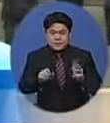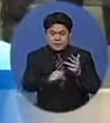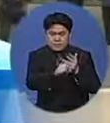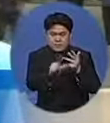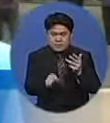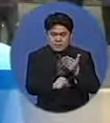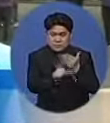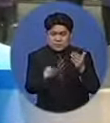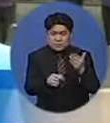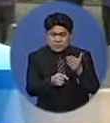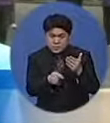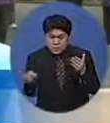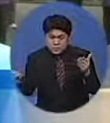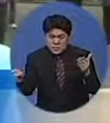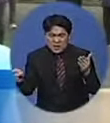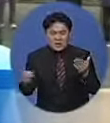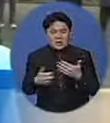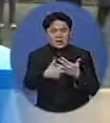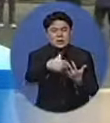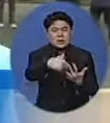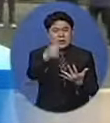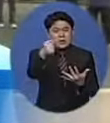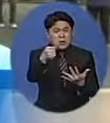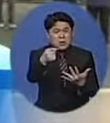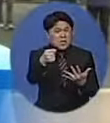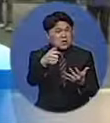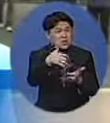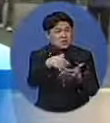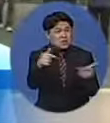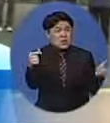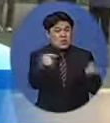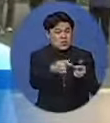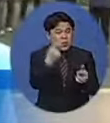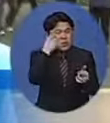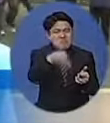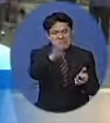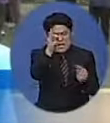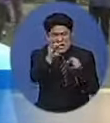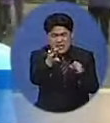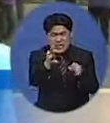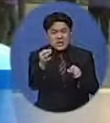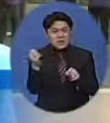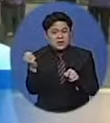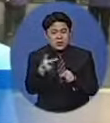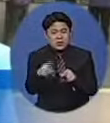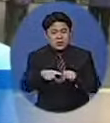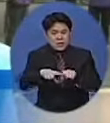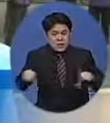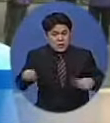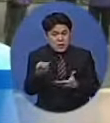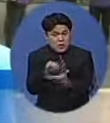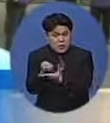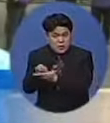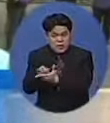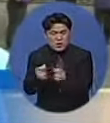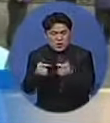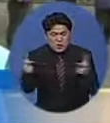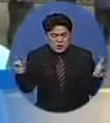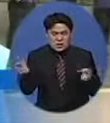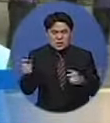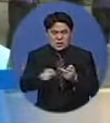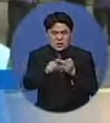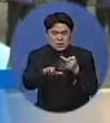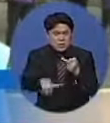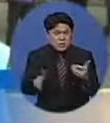9월부터 선택의사 비중을 축소하고 일반 병실 확대 운영, 연말까지 또 간병비 부담